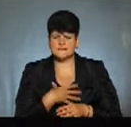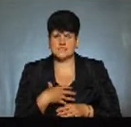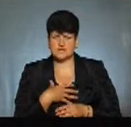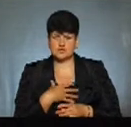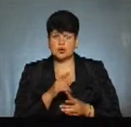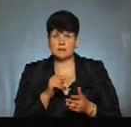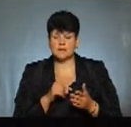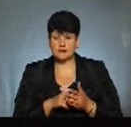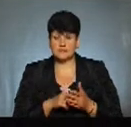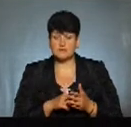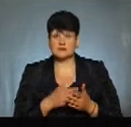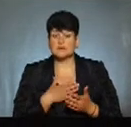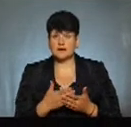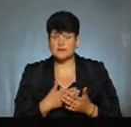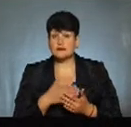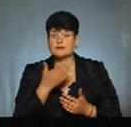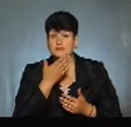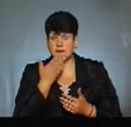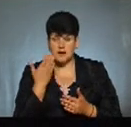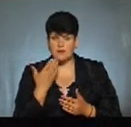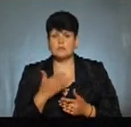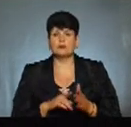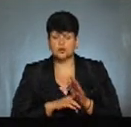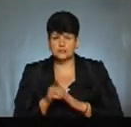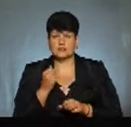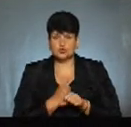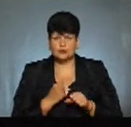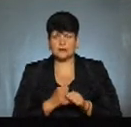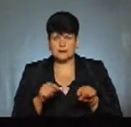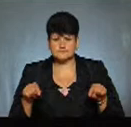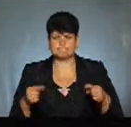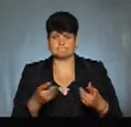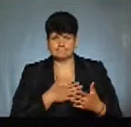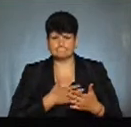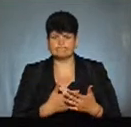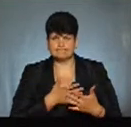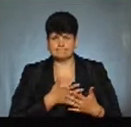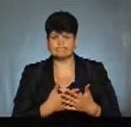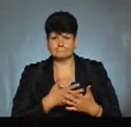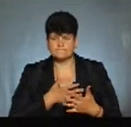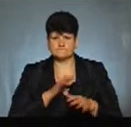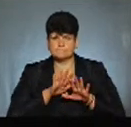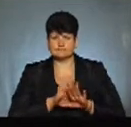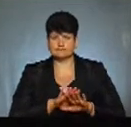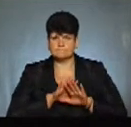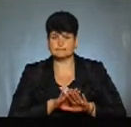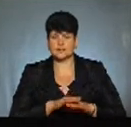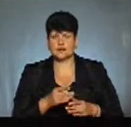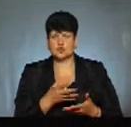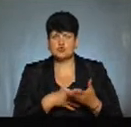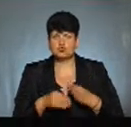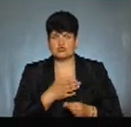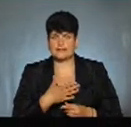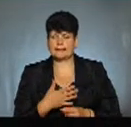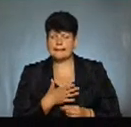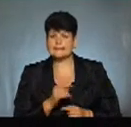дихання відсутнє, приступайте до проведення реанімації, тобто непрямий масаж серця і штучне дихання для